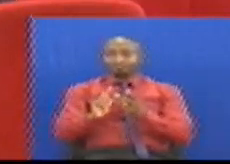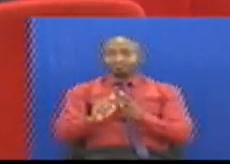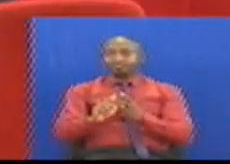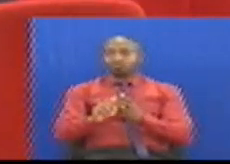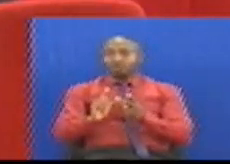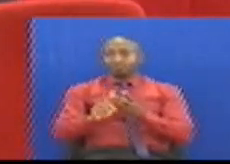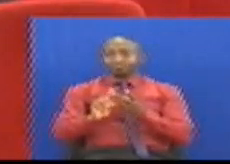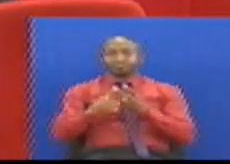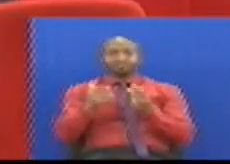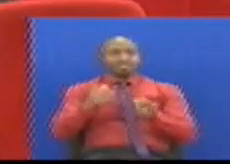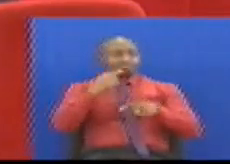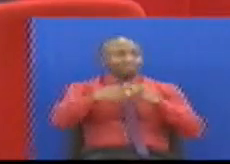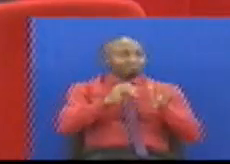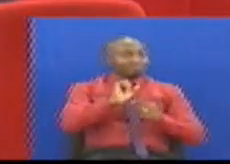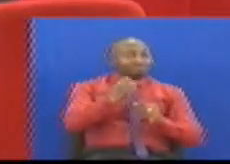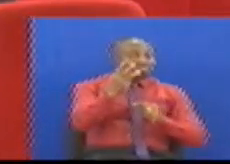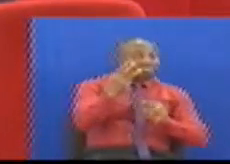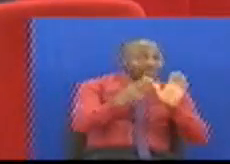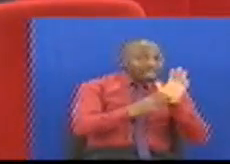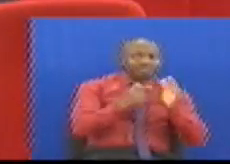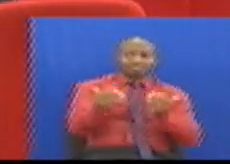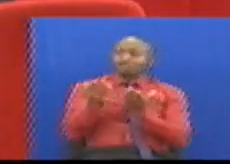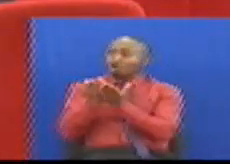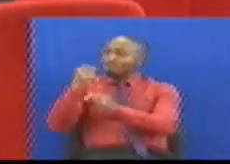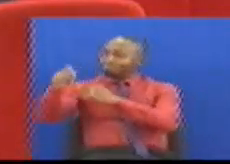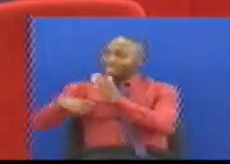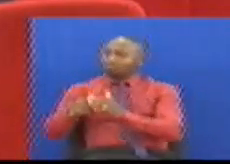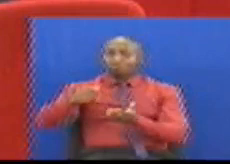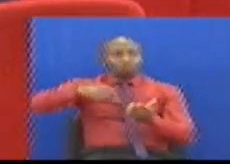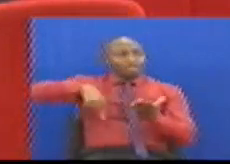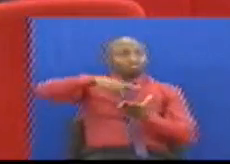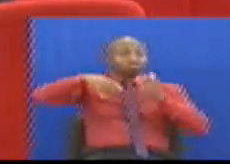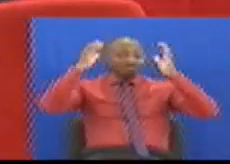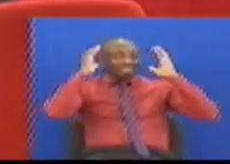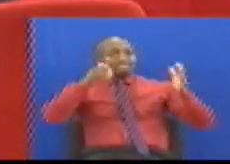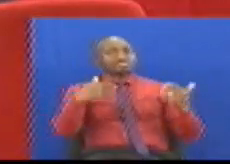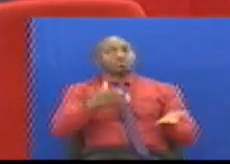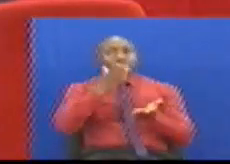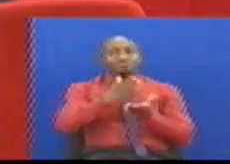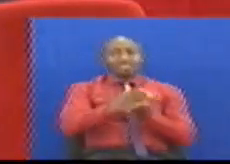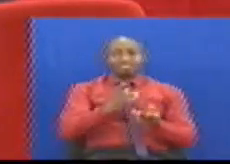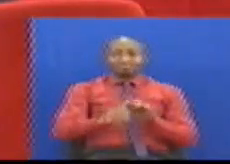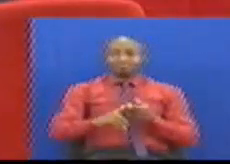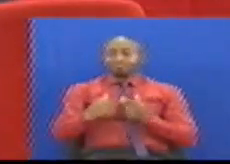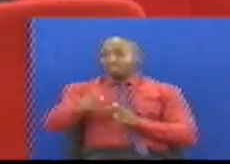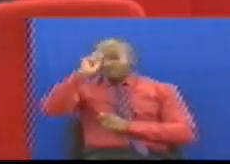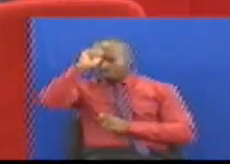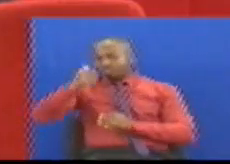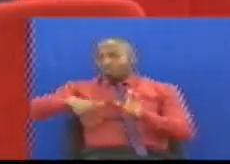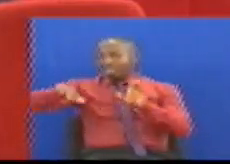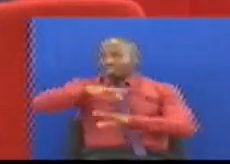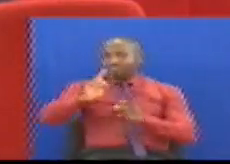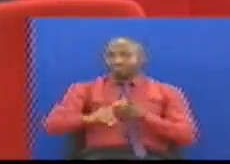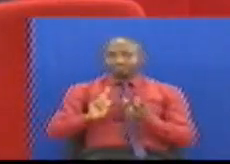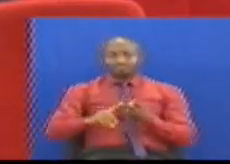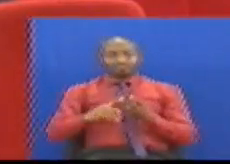kwenye ile miradi 38 Mheshimiwa Waziri, niombe sasa mradi wetu ule wa stendi sasa uweze kukamilika. Mwisho mwenyekiti, jingine niombe hili